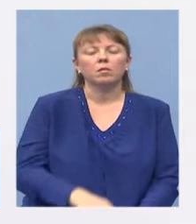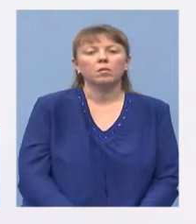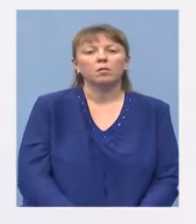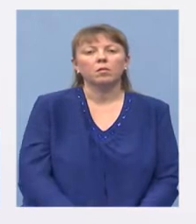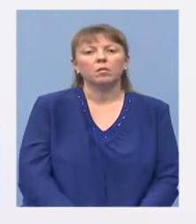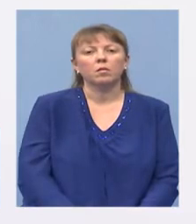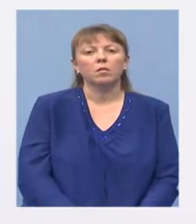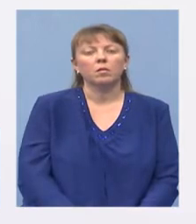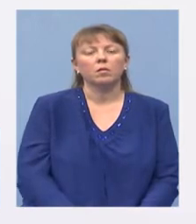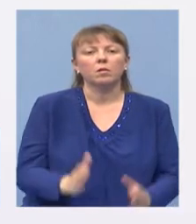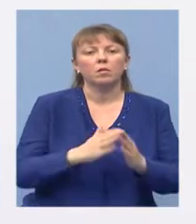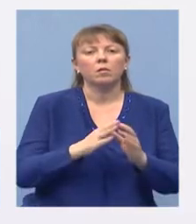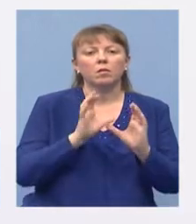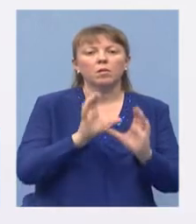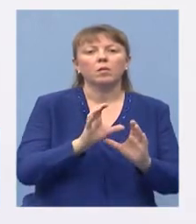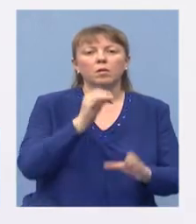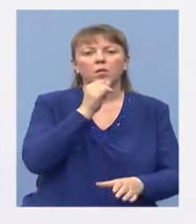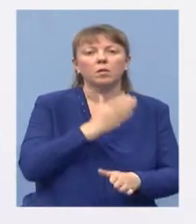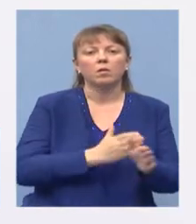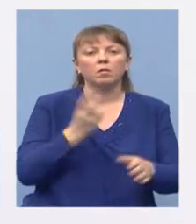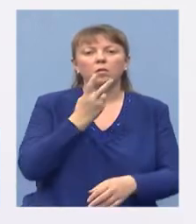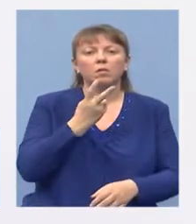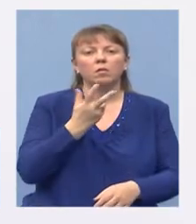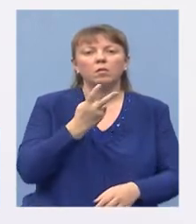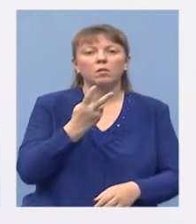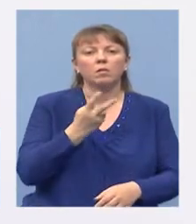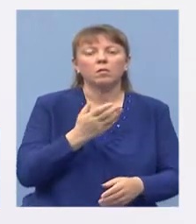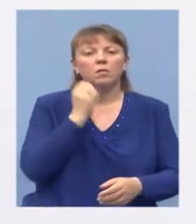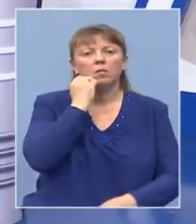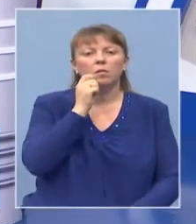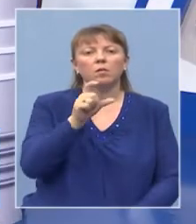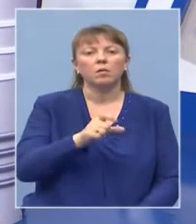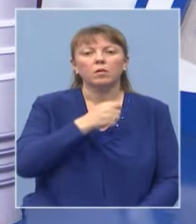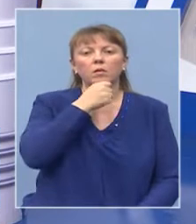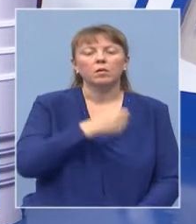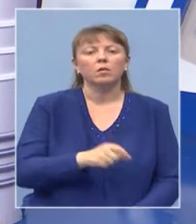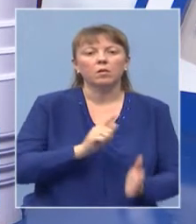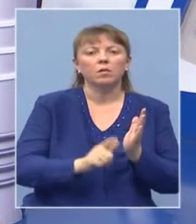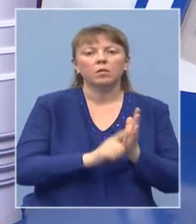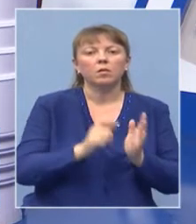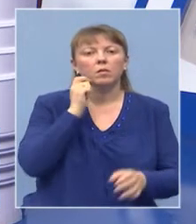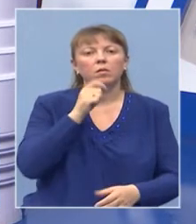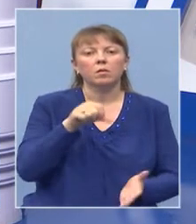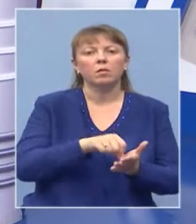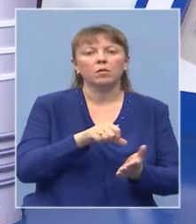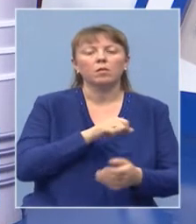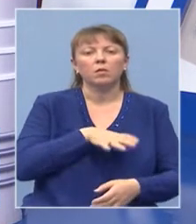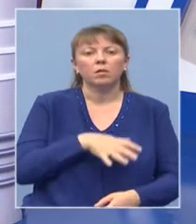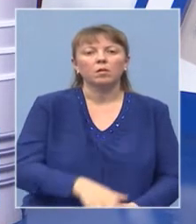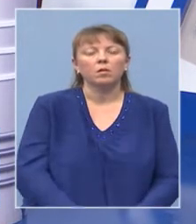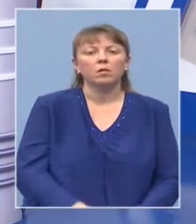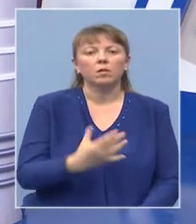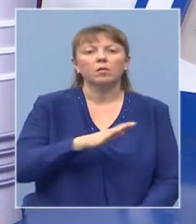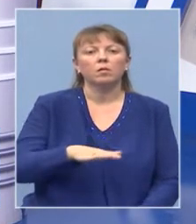То есть обслуживание на дому могут получить инвалиды первой, второй группы, пожилые люди старше 70 лет, участники Великой Отечественной войны и